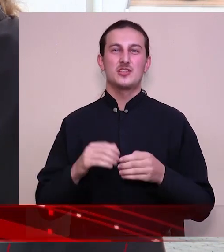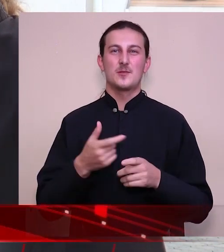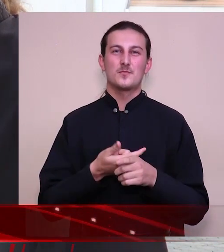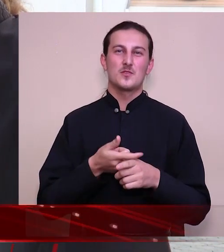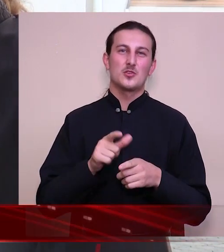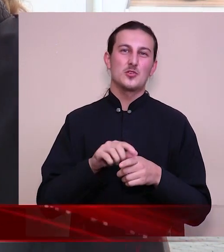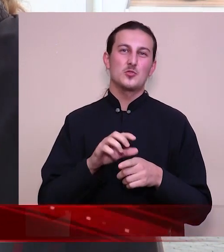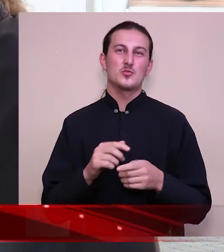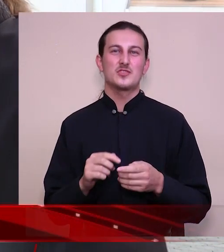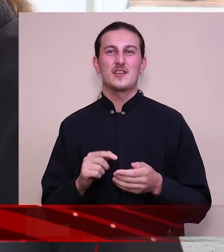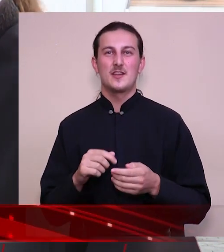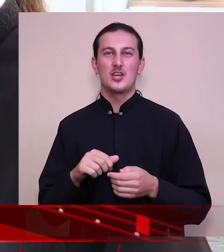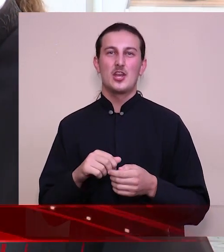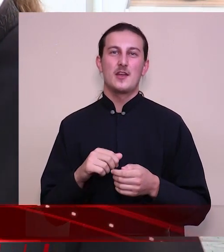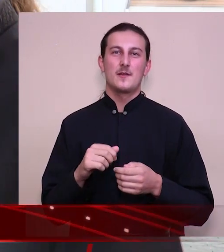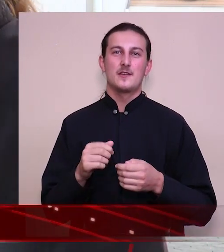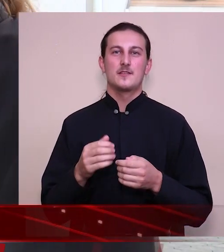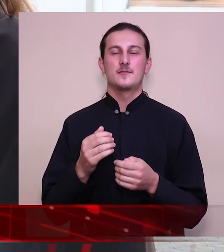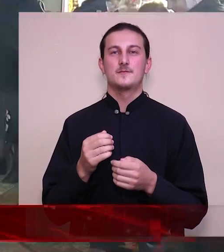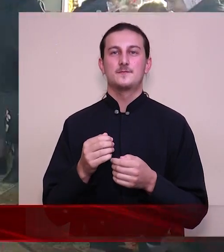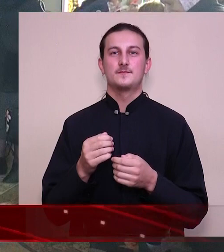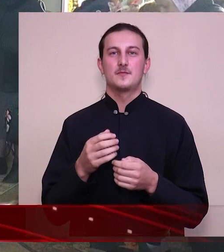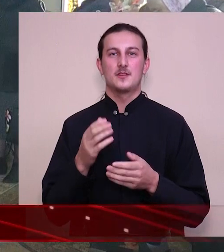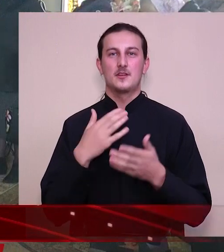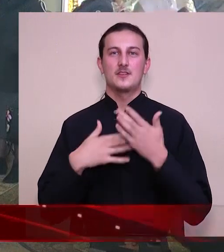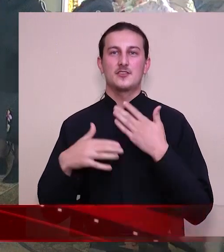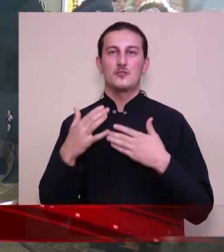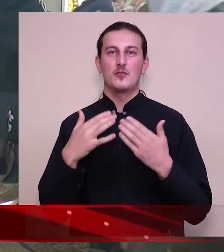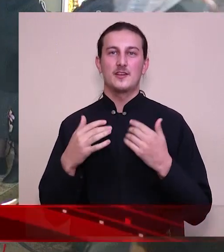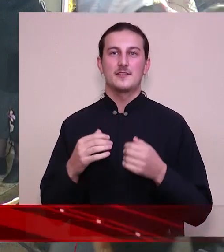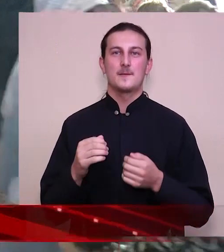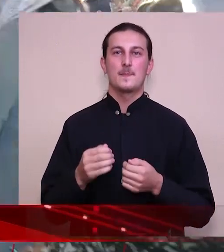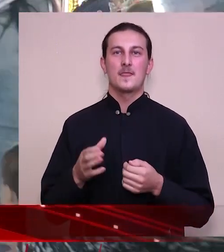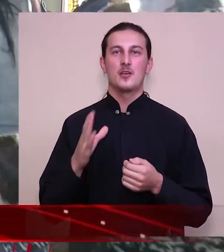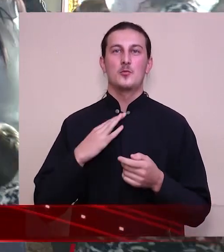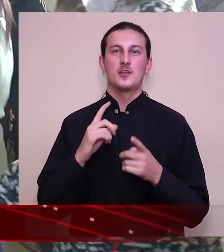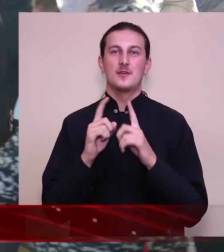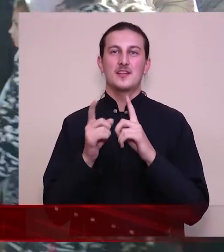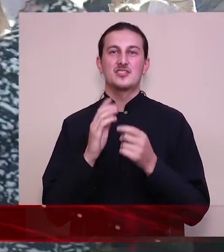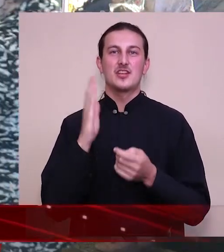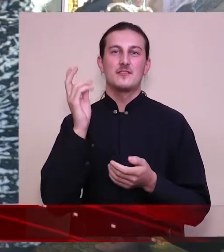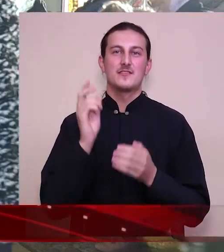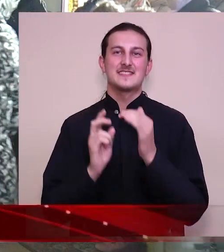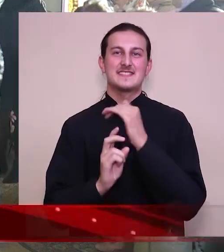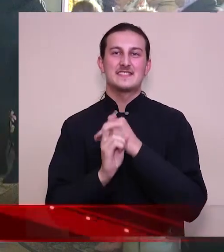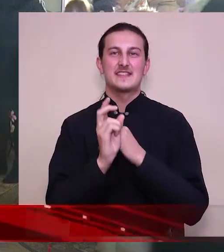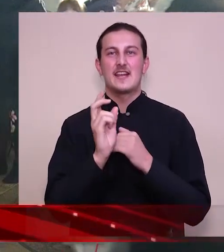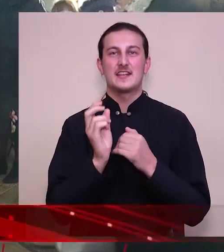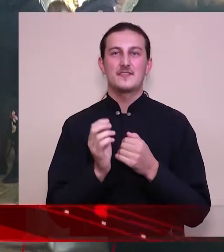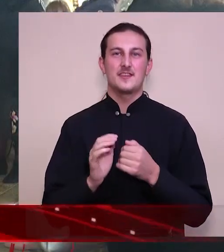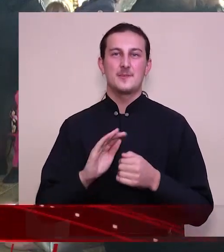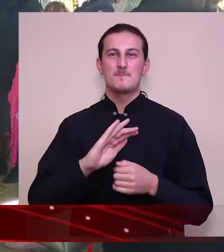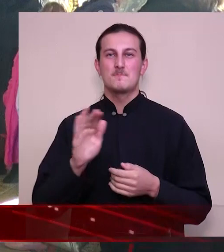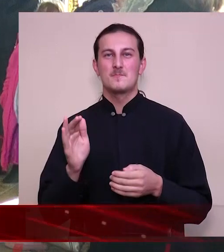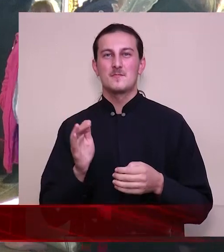себе якимись відстороненими від суспільства. Бути сурдоперекладачем у церкві – справа не з легких. Потрібно досконало вивчити